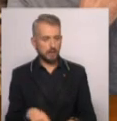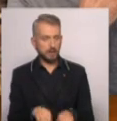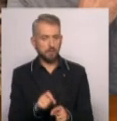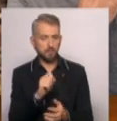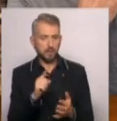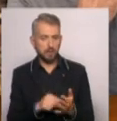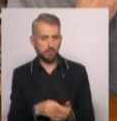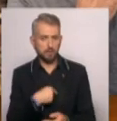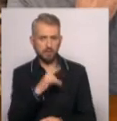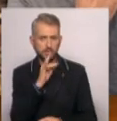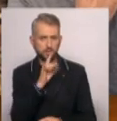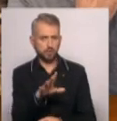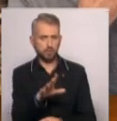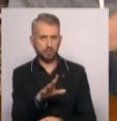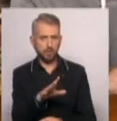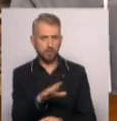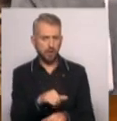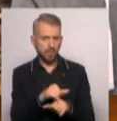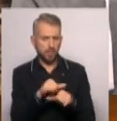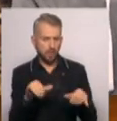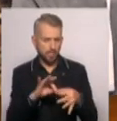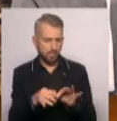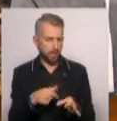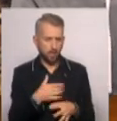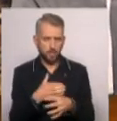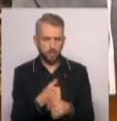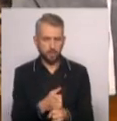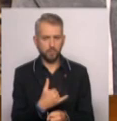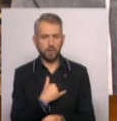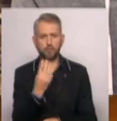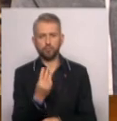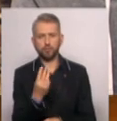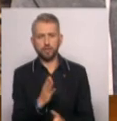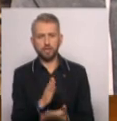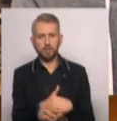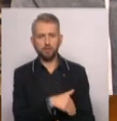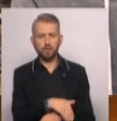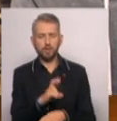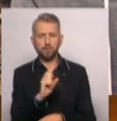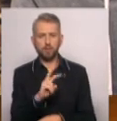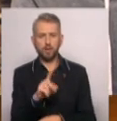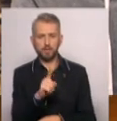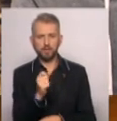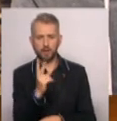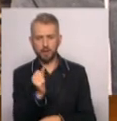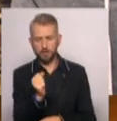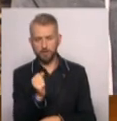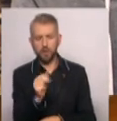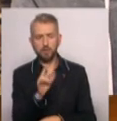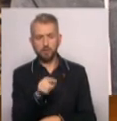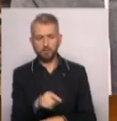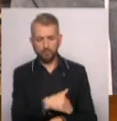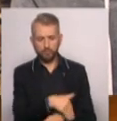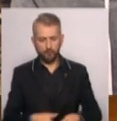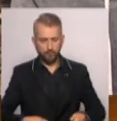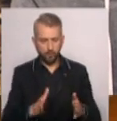я не буду розширяти, я вузько. У нас на Троєщині є вулиця Бальзака. Так. По Бальзака є